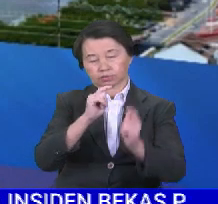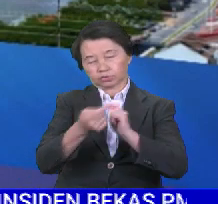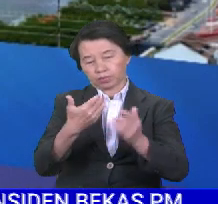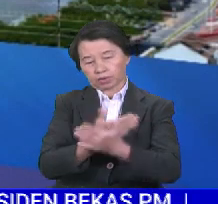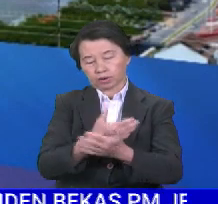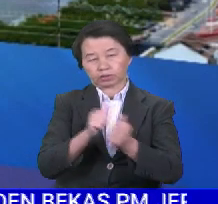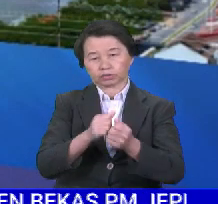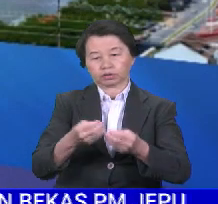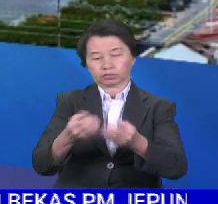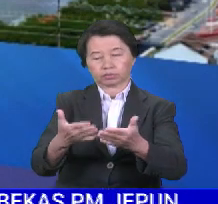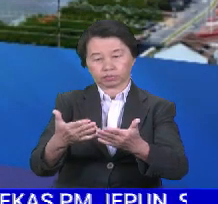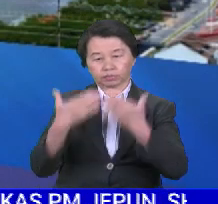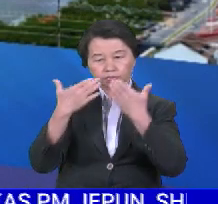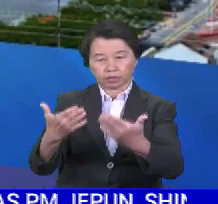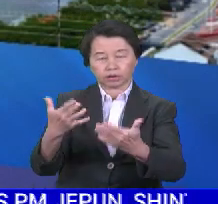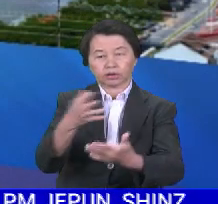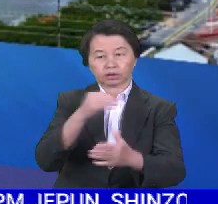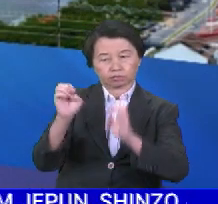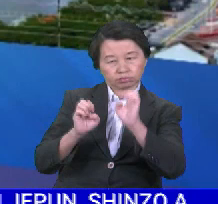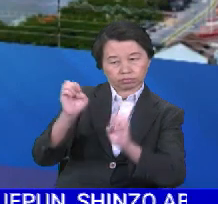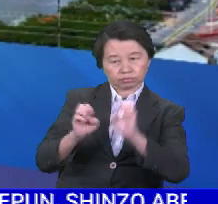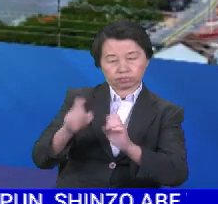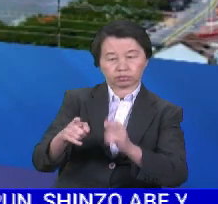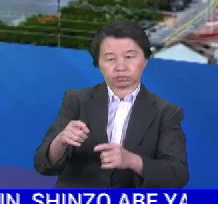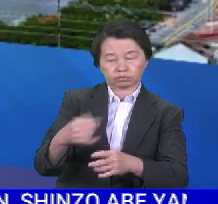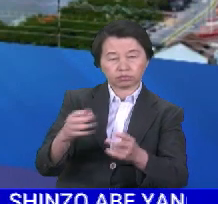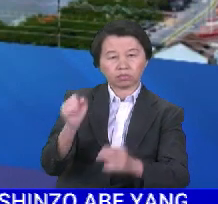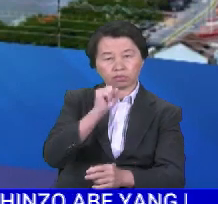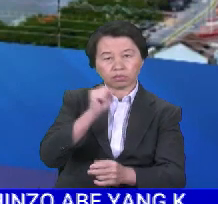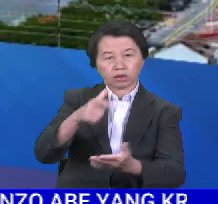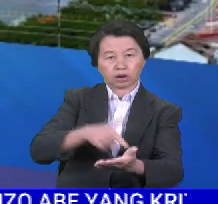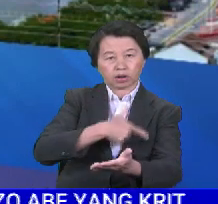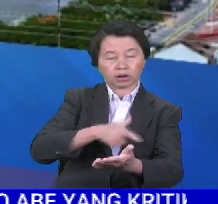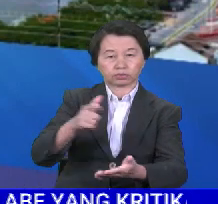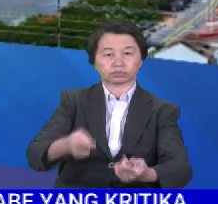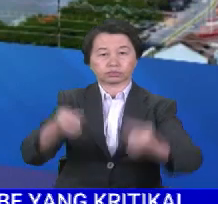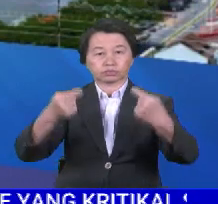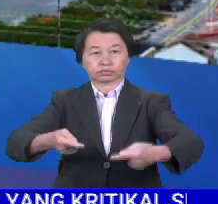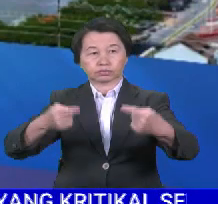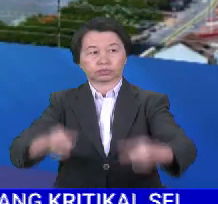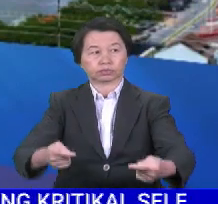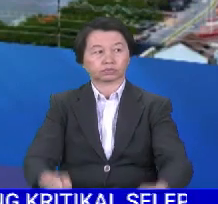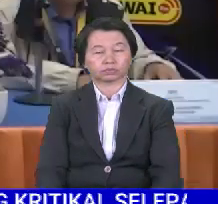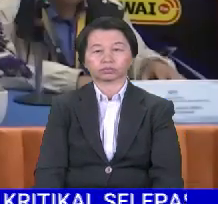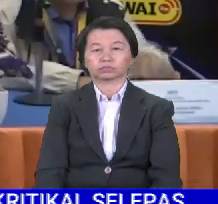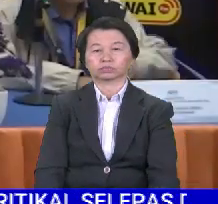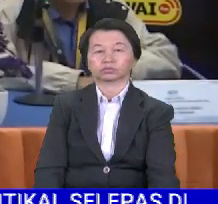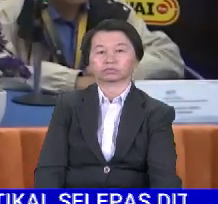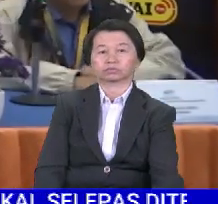dengan turut memberi penghargaan serta penilaian terhadap hasil karya lagu yang dipertandingkan.